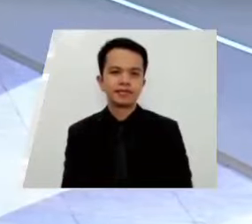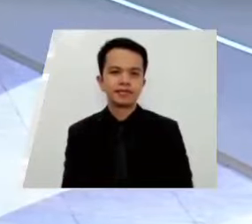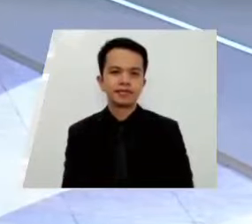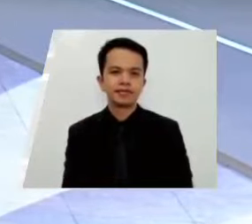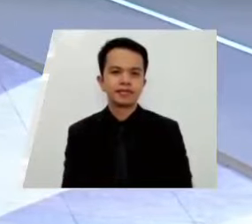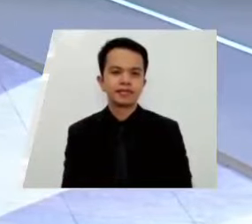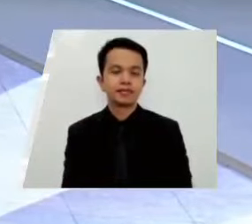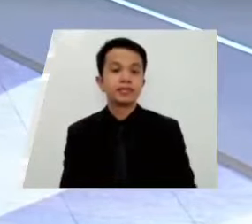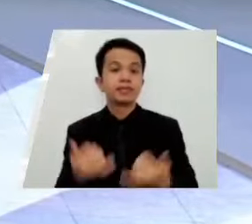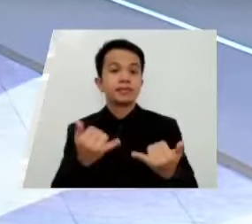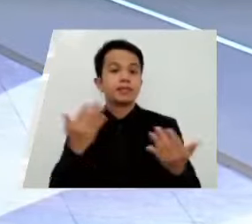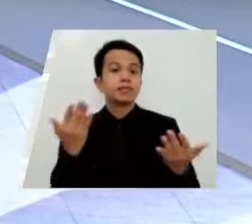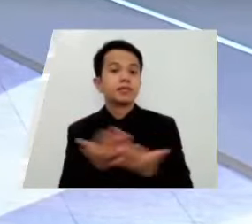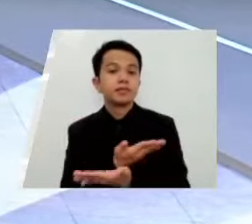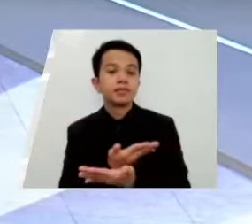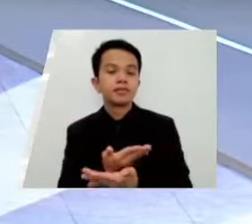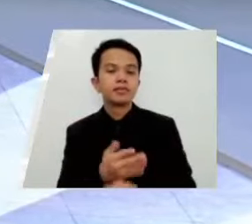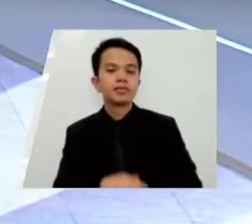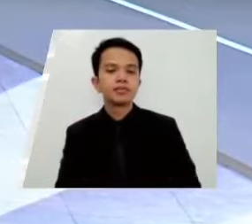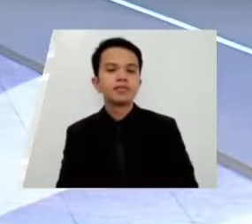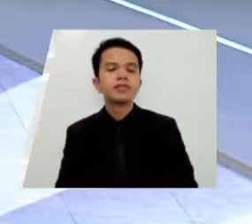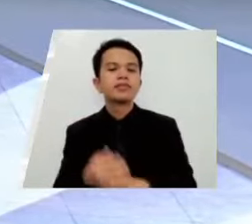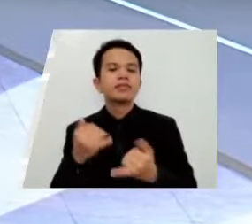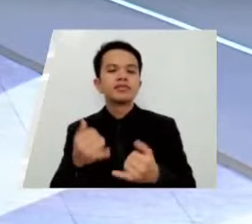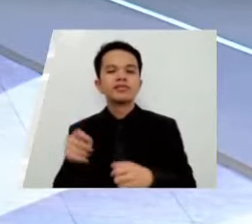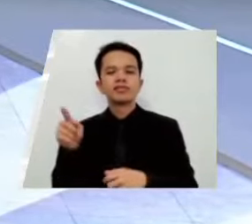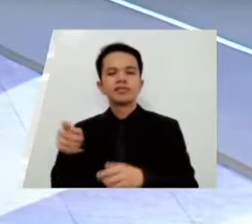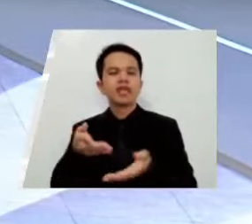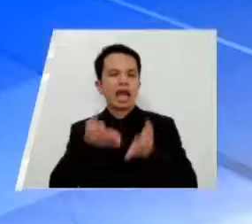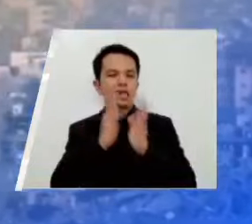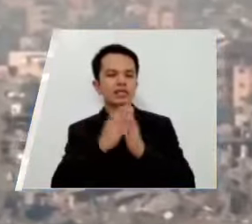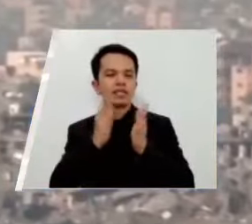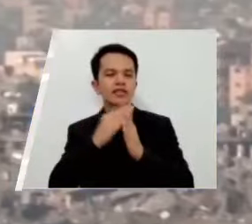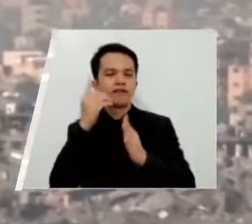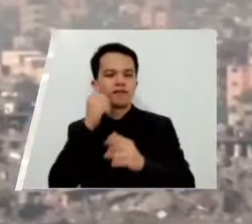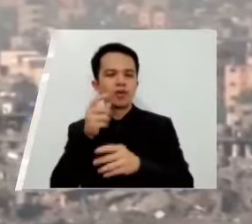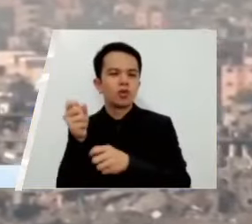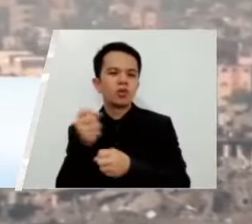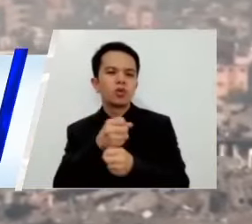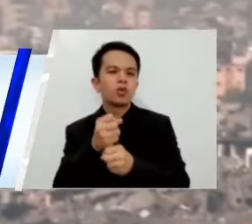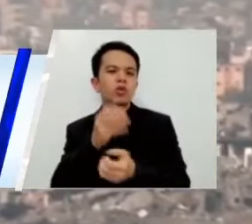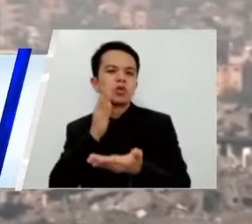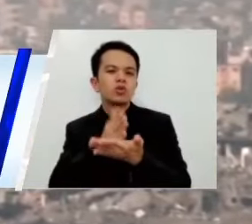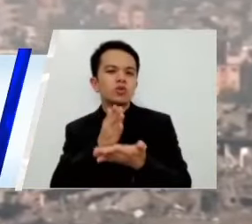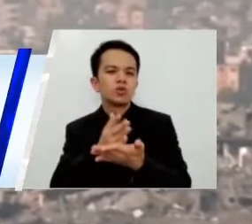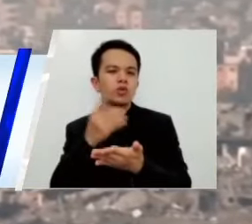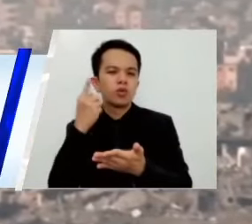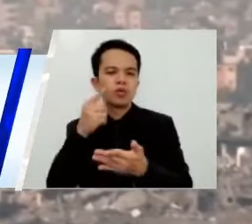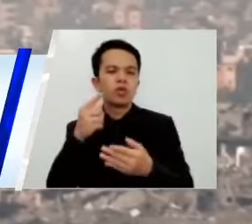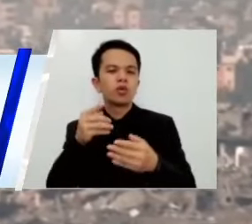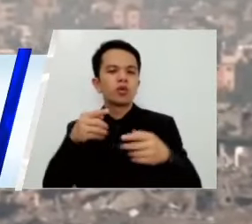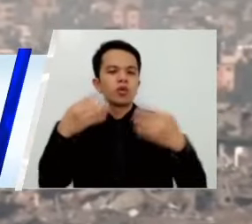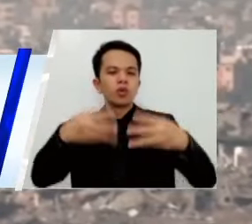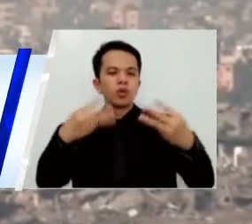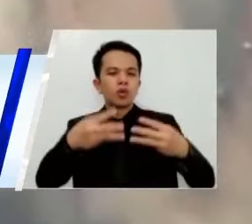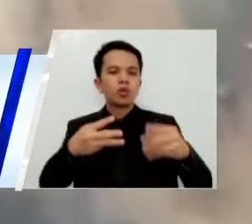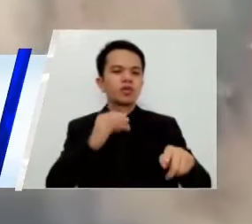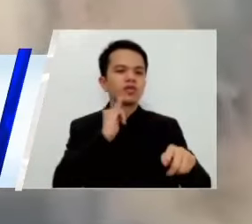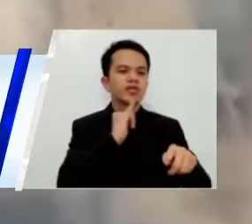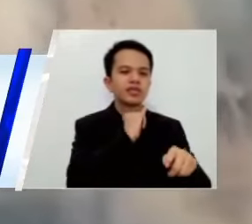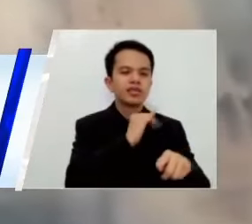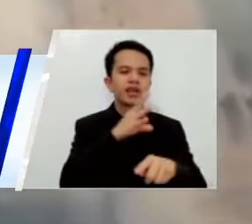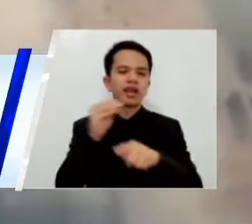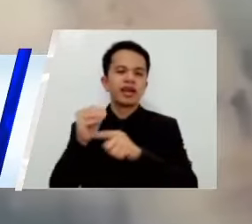Bago sa Saksi, nananawagan ng agarang ceasefire ng United Nations Security Council sa pagitan ng Israel at grupong